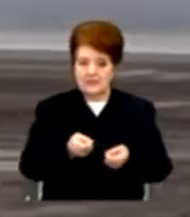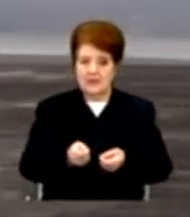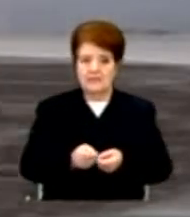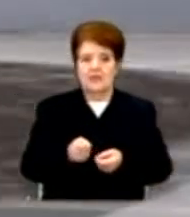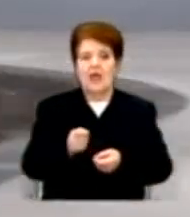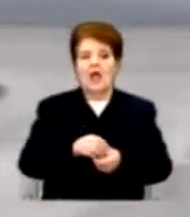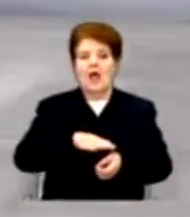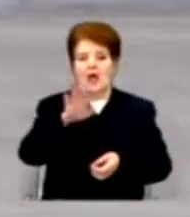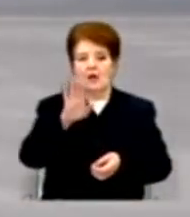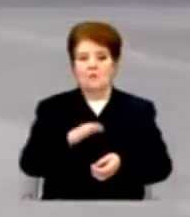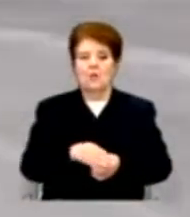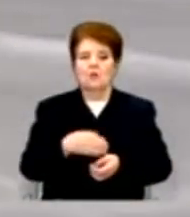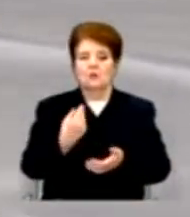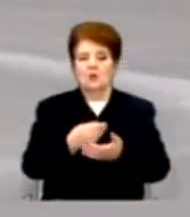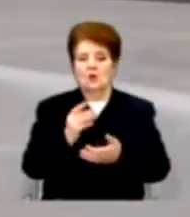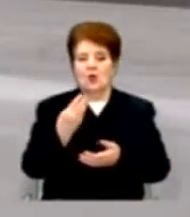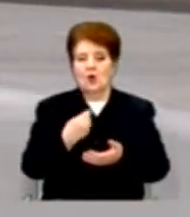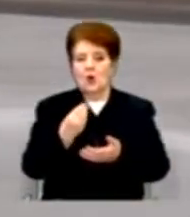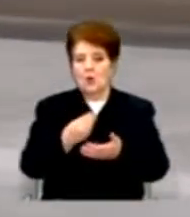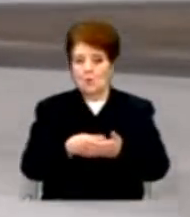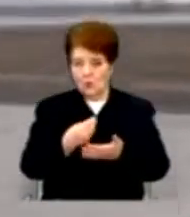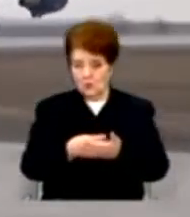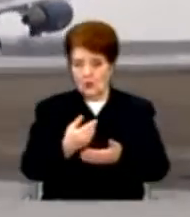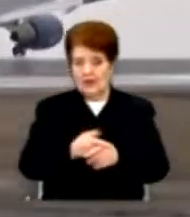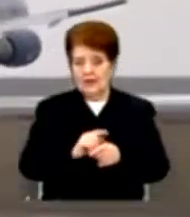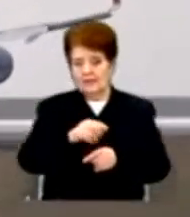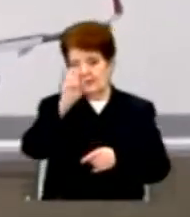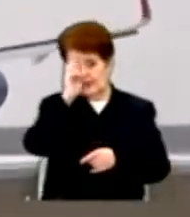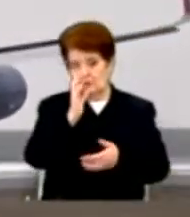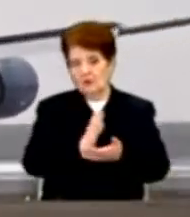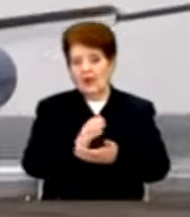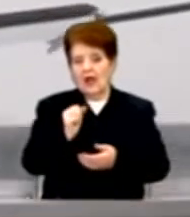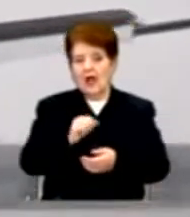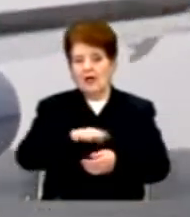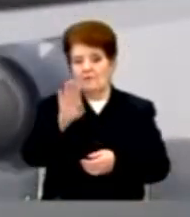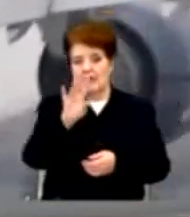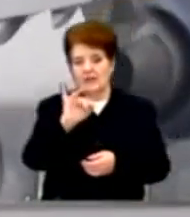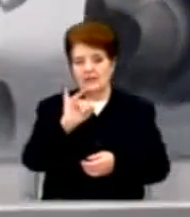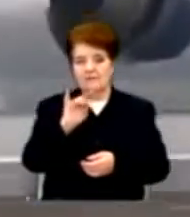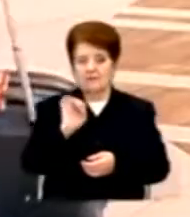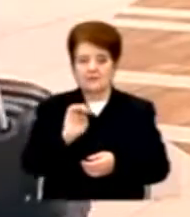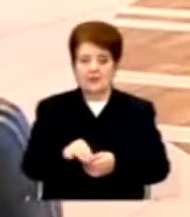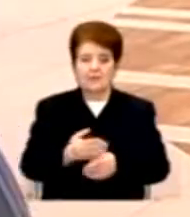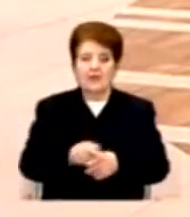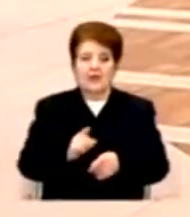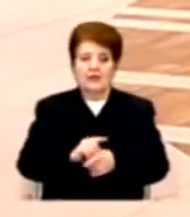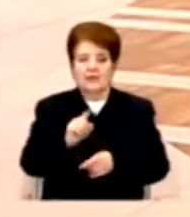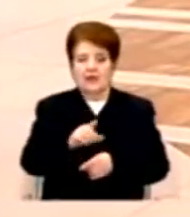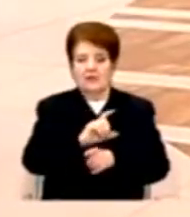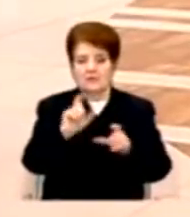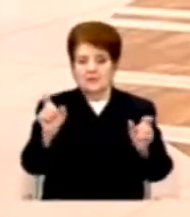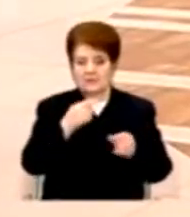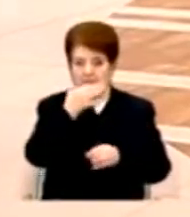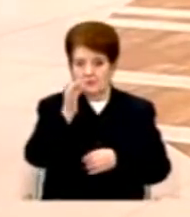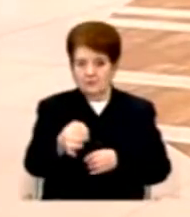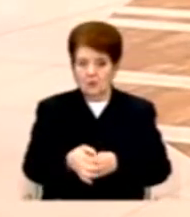bunurile statului sunt protejate pentru că este aplicat sechestru pe activele Avia Invest. Se arată într-un comunicat de presă emis de agenție.